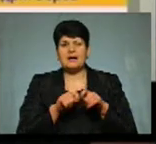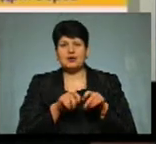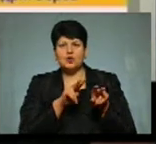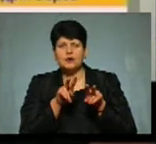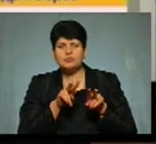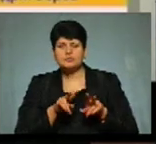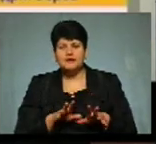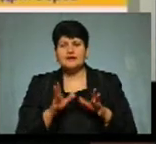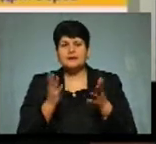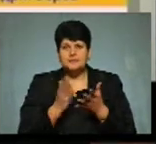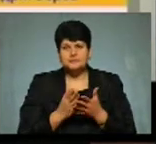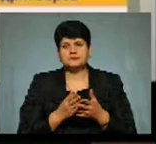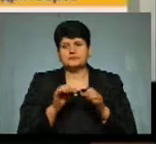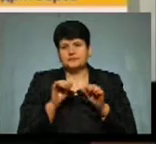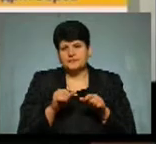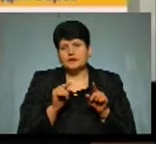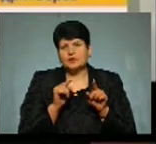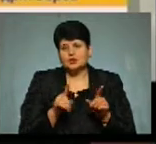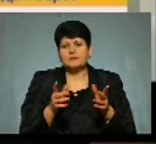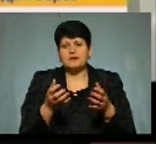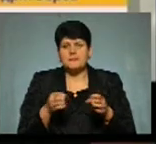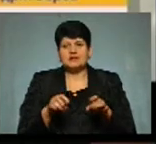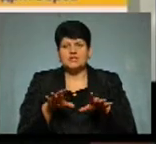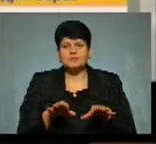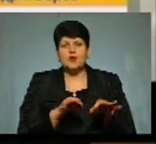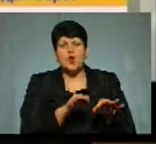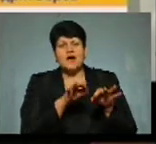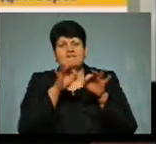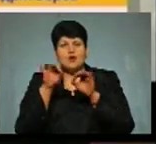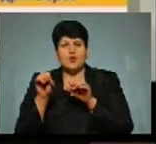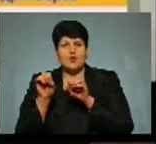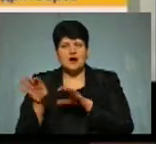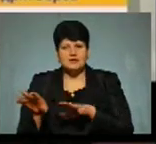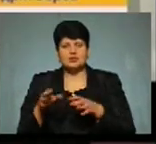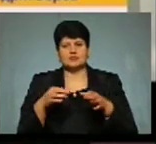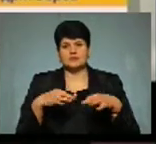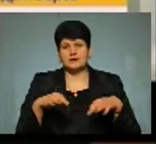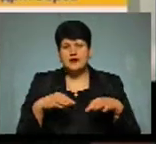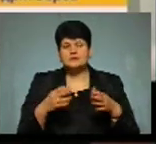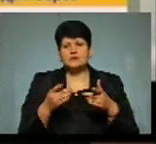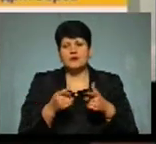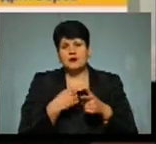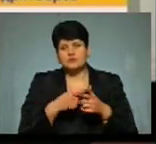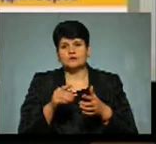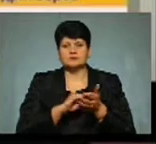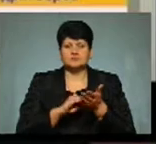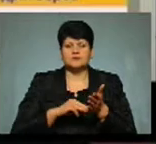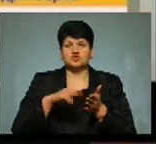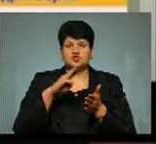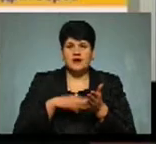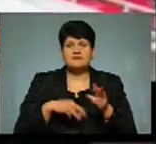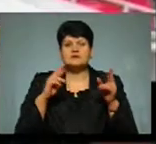всі повноваження для того, щоб приймати рішення про евакуацію транспортних засобів і відповідно на винесення штрафів за